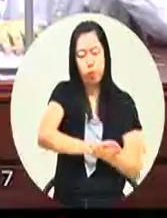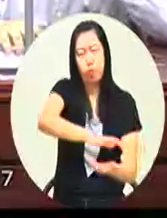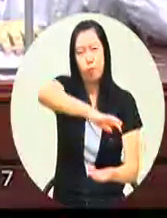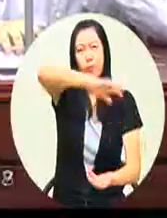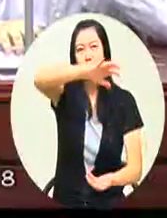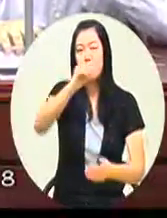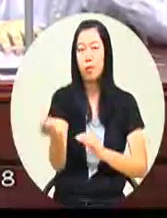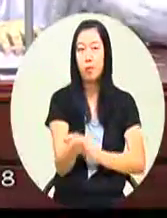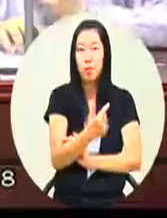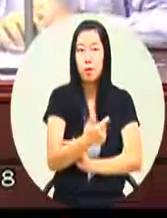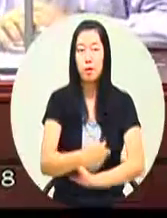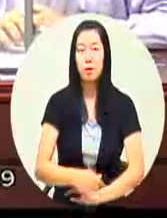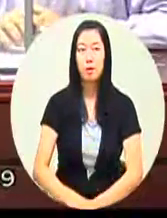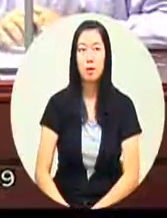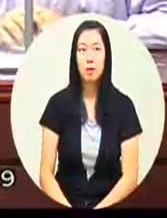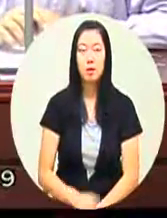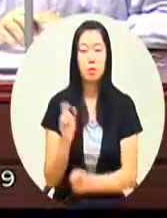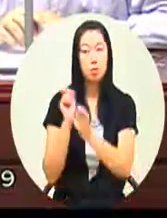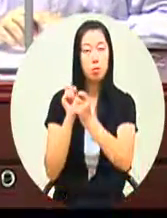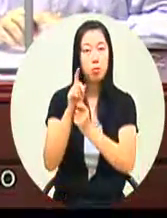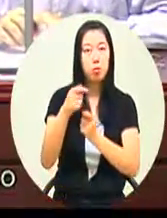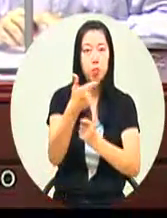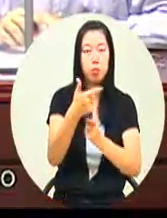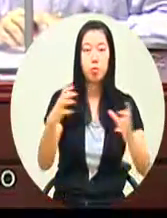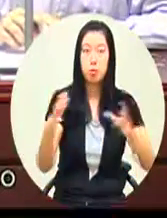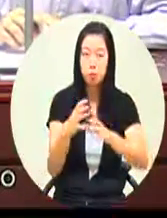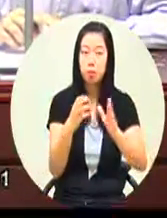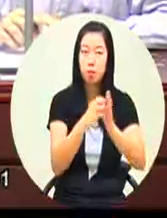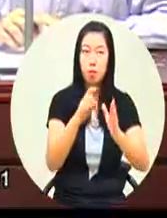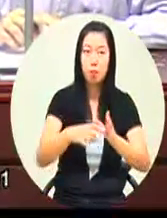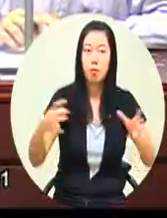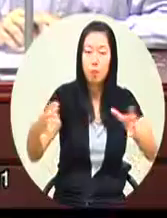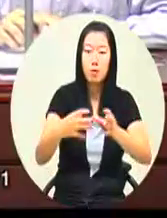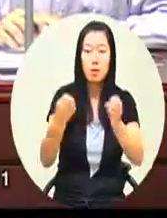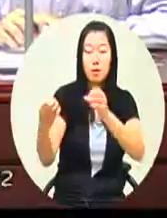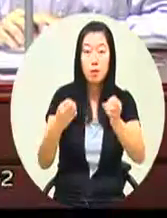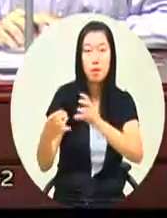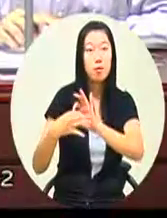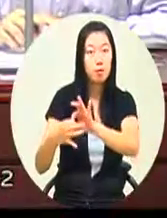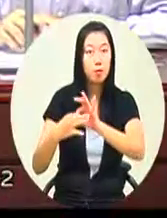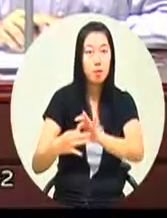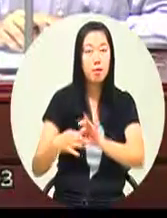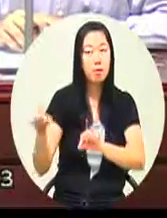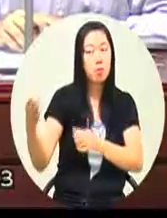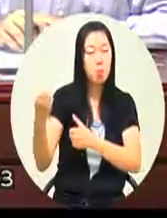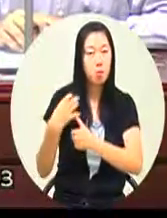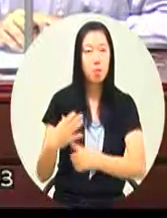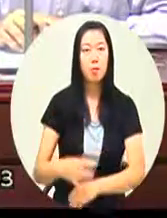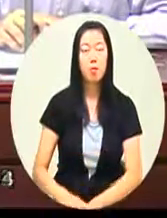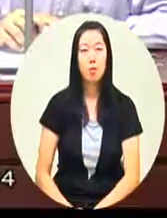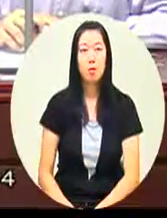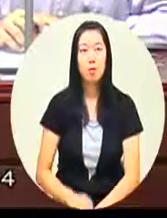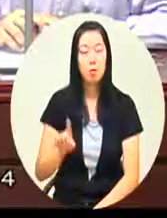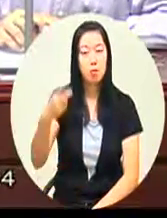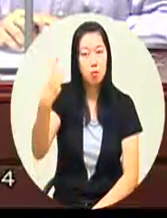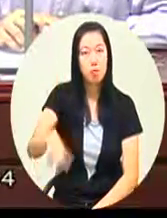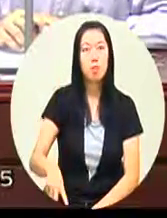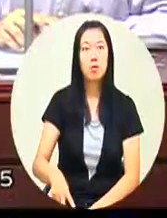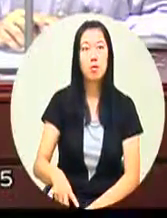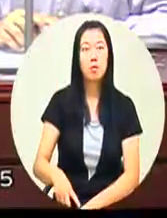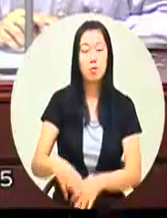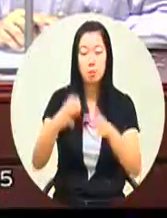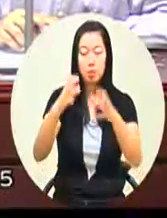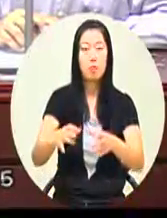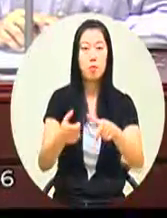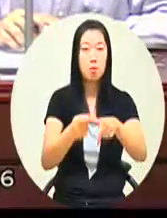啊，尾啊，阮即几遍有那有甲六合局遐去联系吼，伊是讲，是毋是因遐过来开一个公听